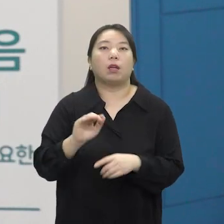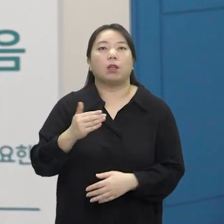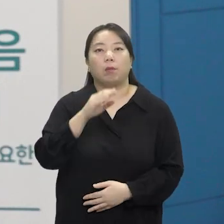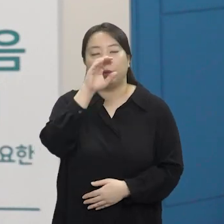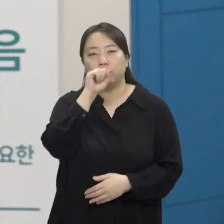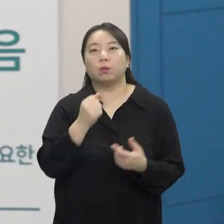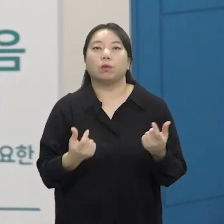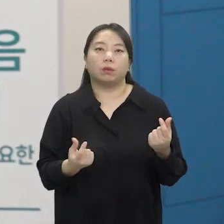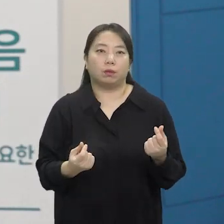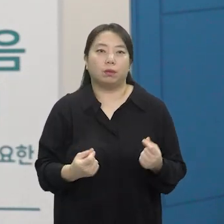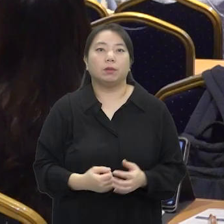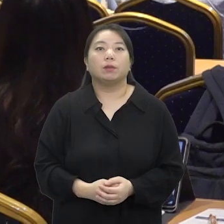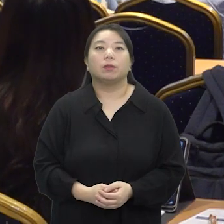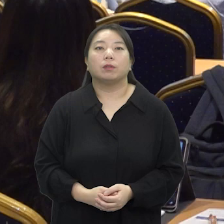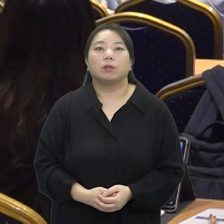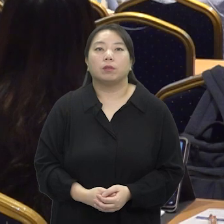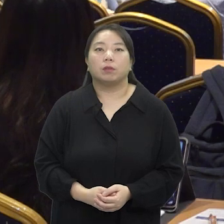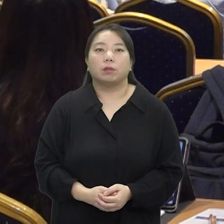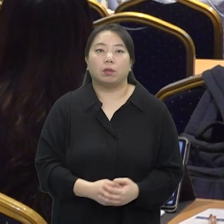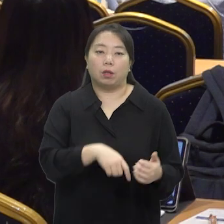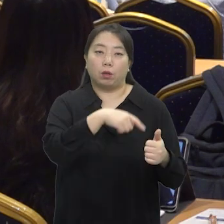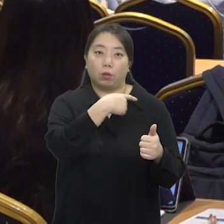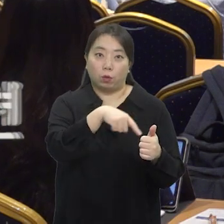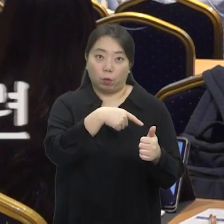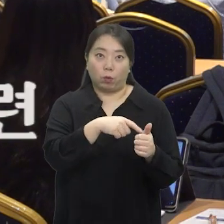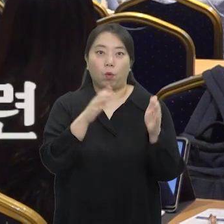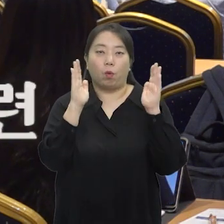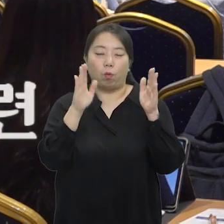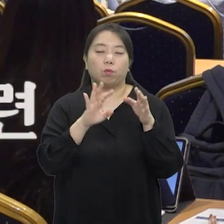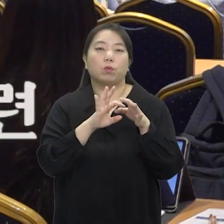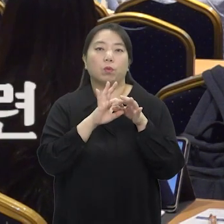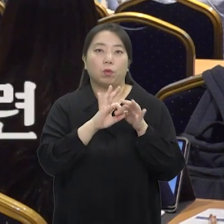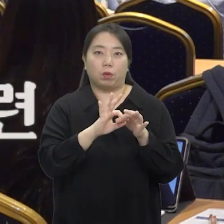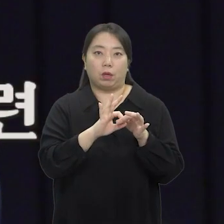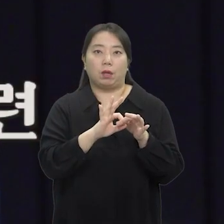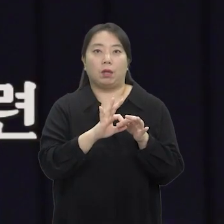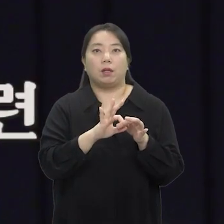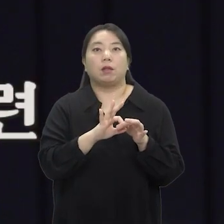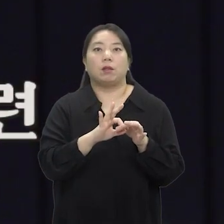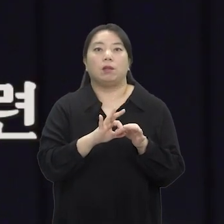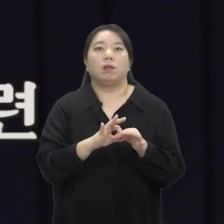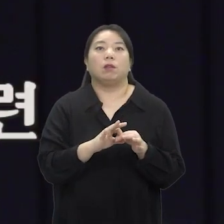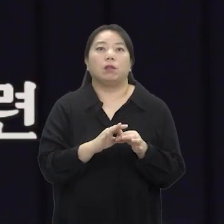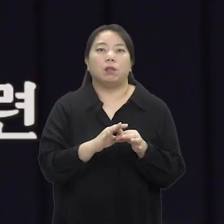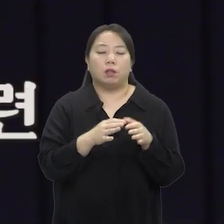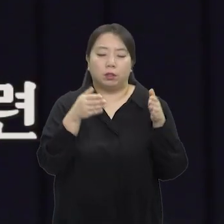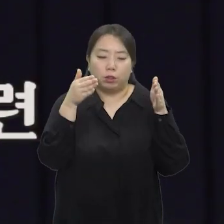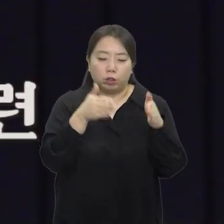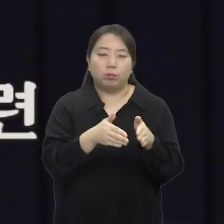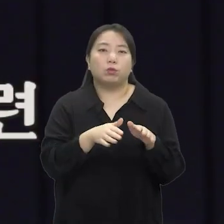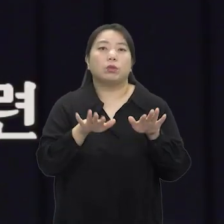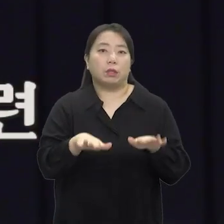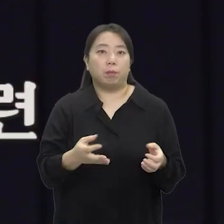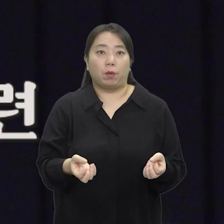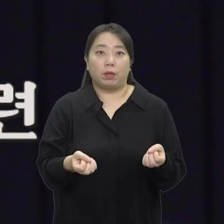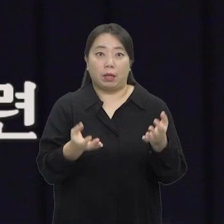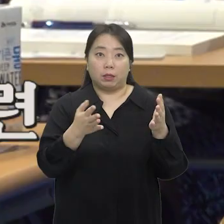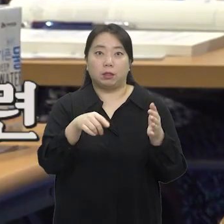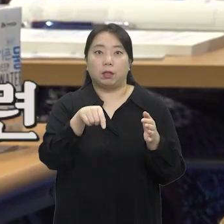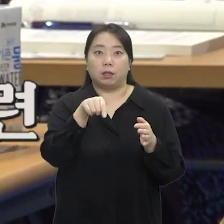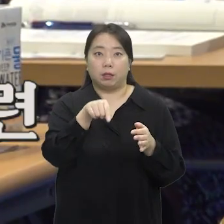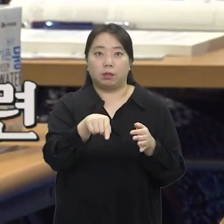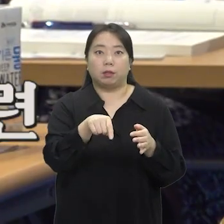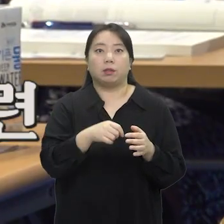기회가 되셨으면 좋겠습니다. 교육과 수업에 관한 공론회장을 마련하는 데 중점을 둔 이번 행사에서는